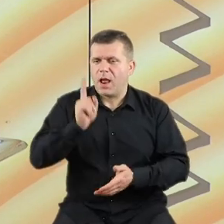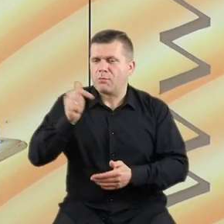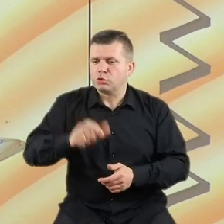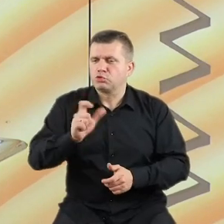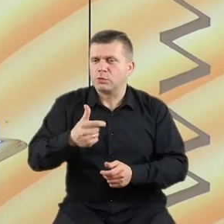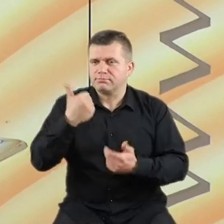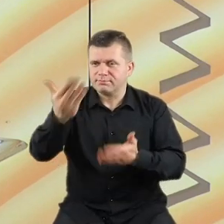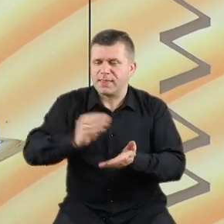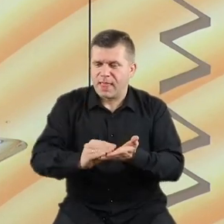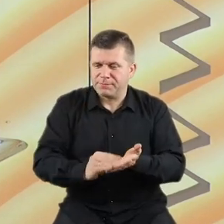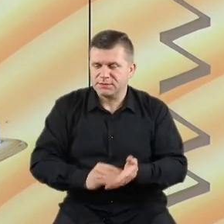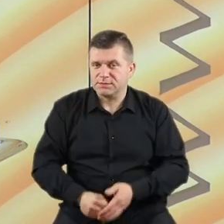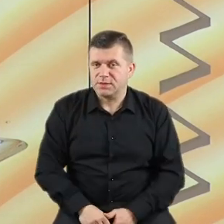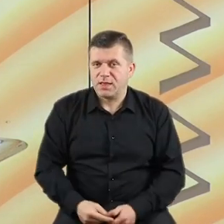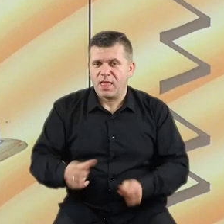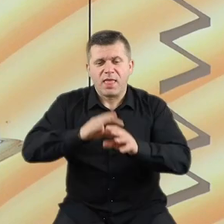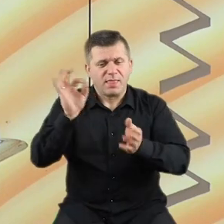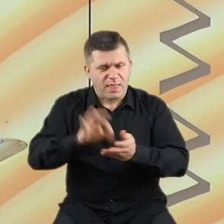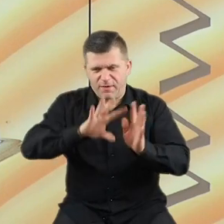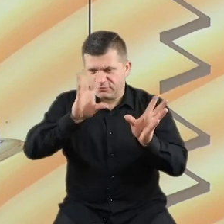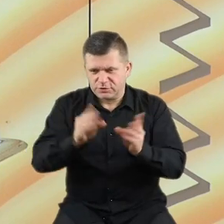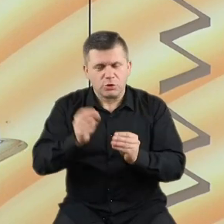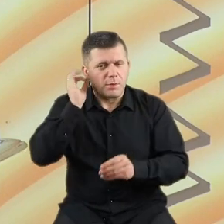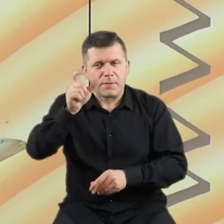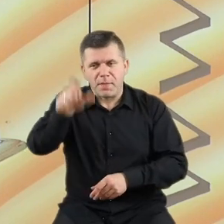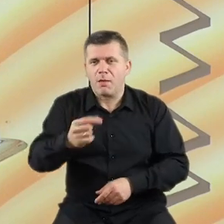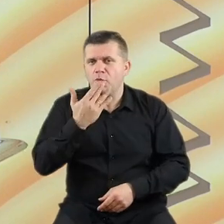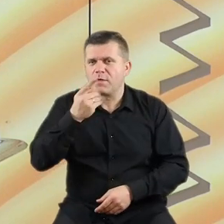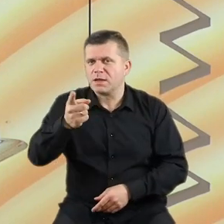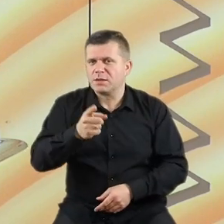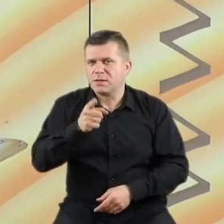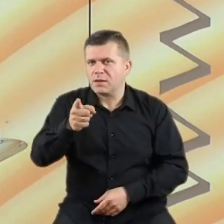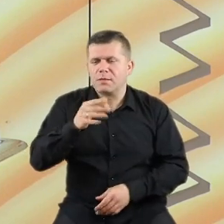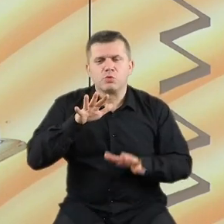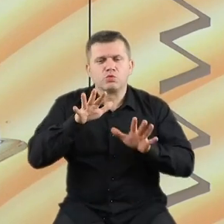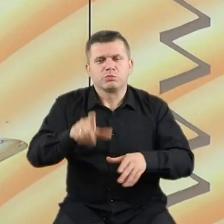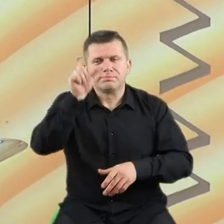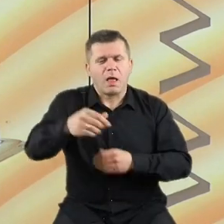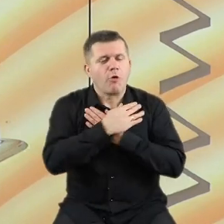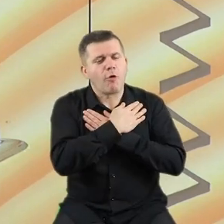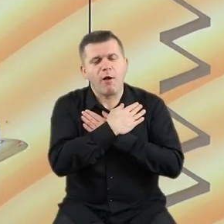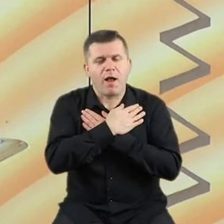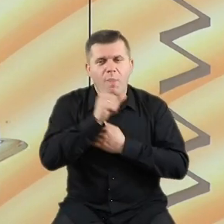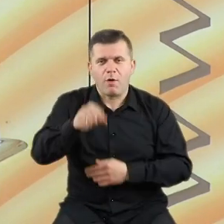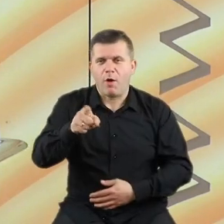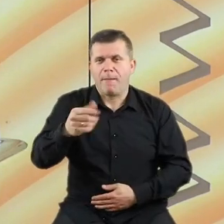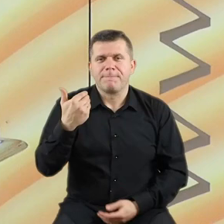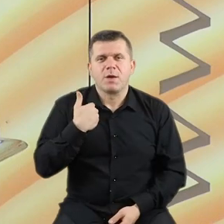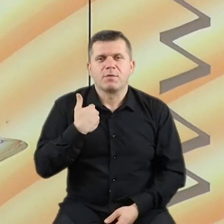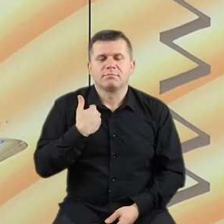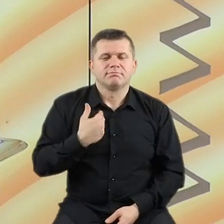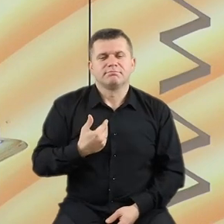panu jeszcze coś napisać. I mówi, pewnie wszystkie kobiety panu to mówią. Ale strasznie się w panu kochałam. A on był